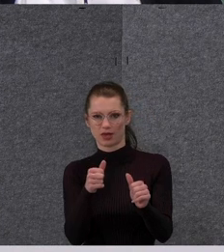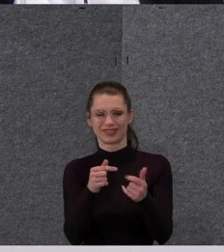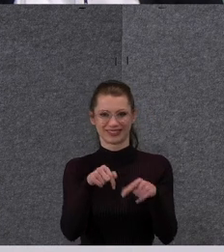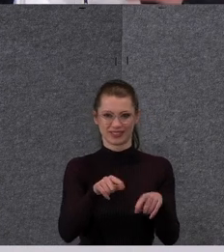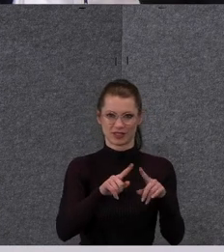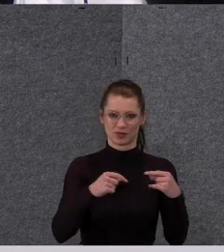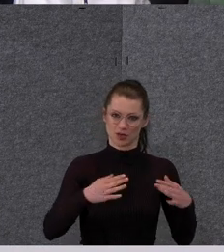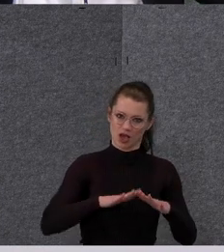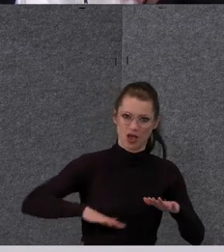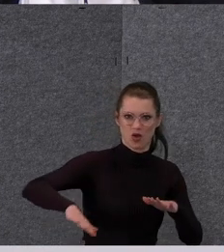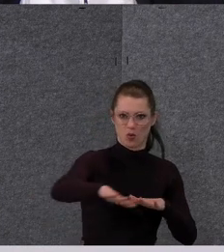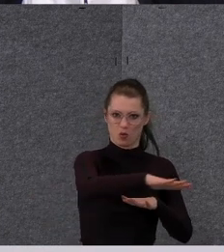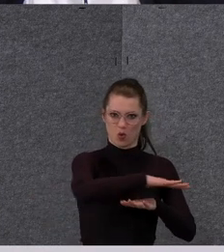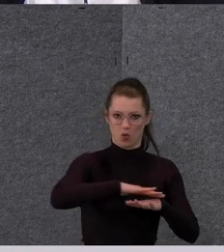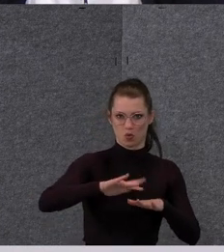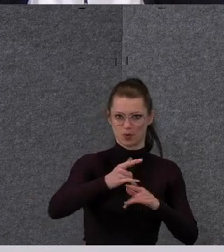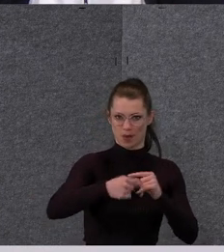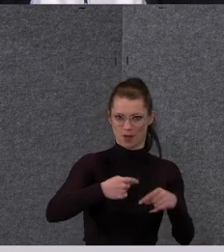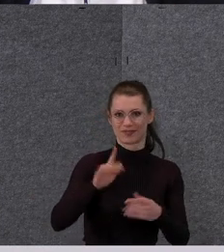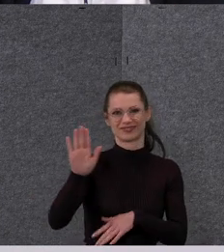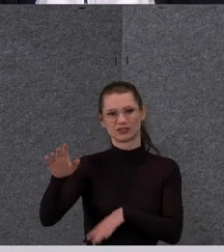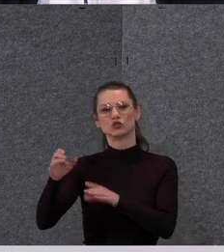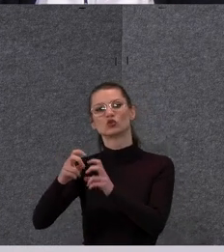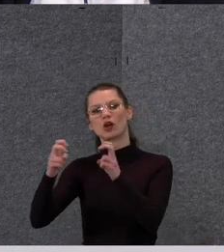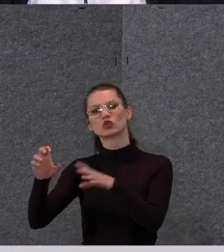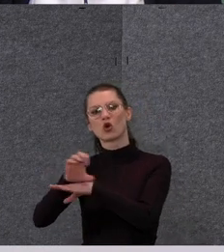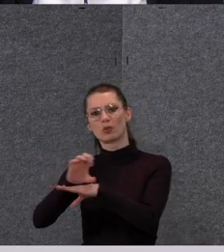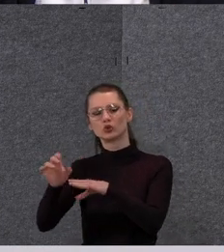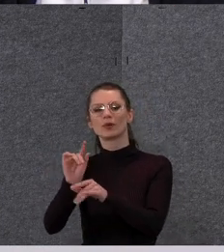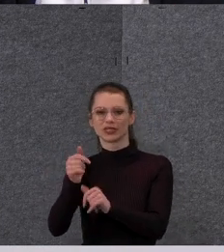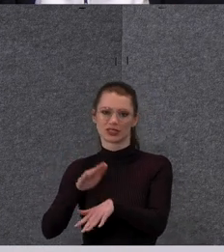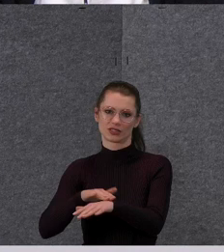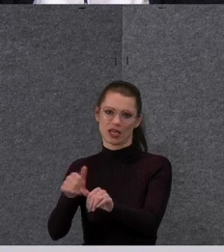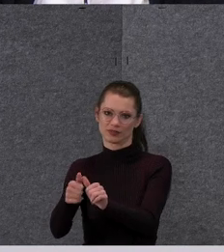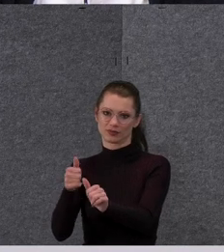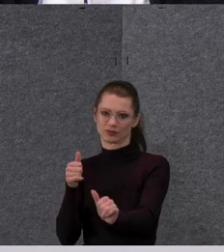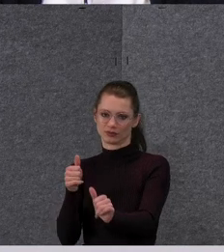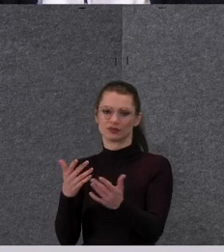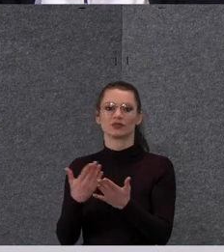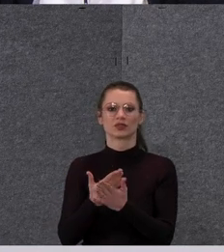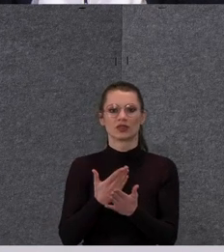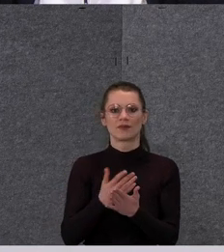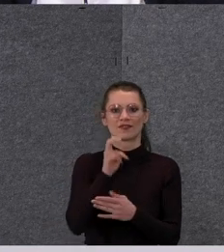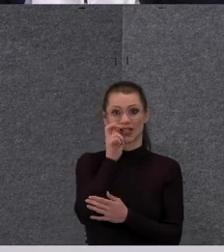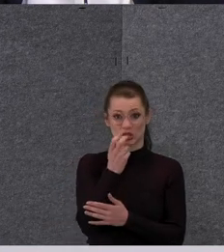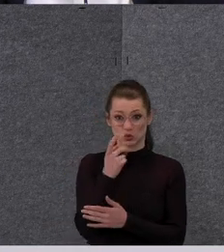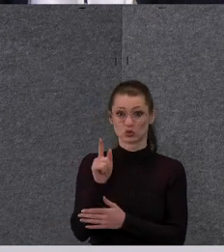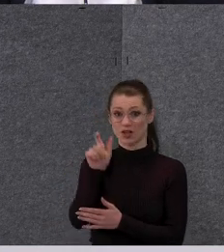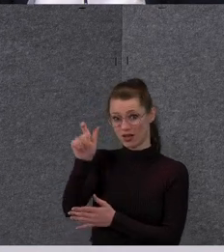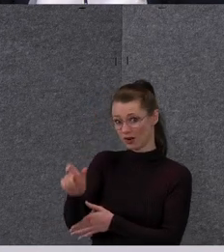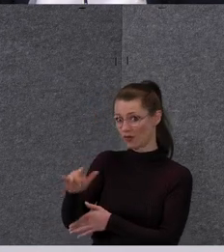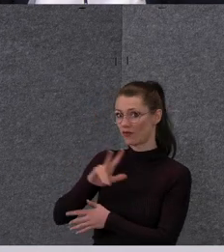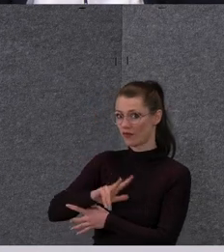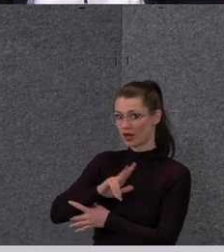Raum abläuft und das, was bei euch an dem Bildschirm ankommt. Und deswegen versuchen wir auch immer wieder auf euch zu